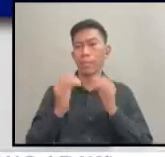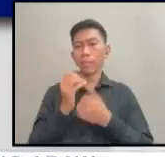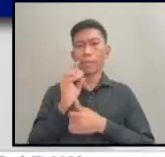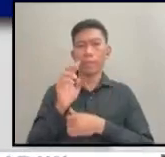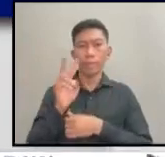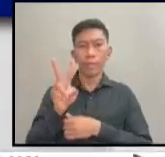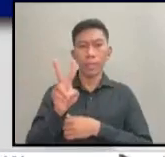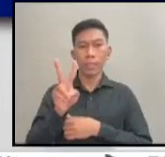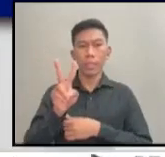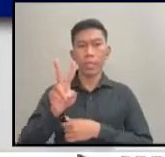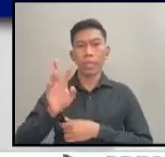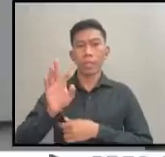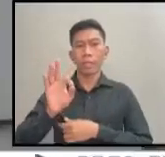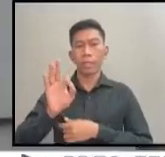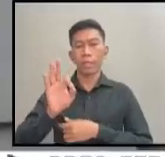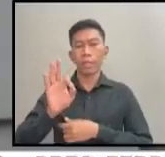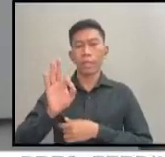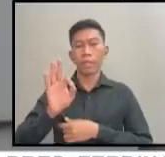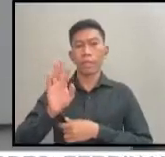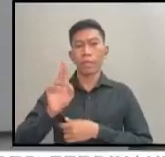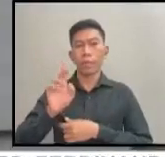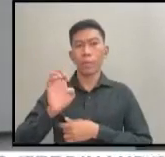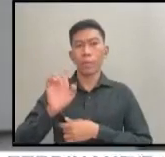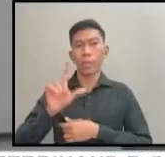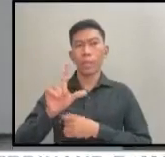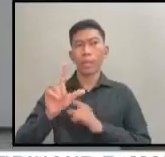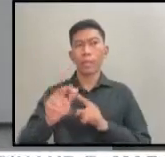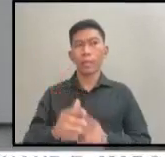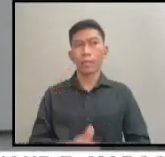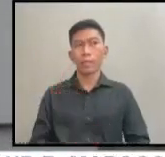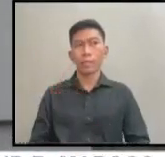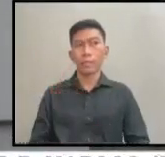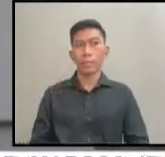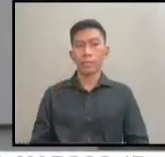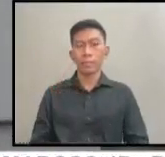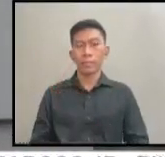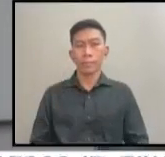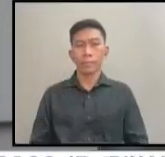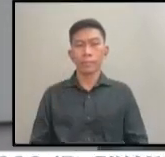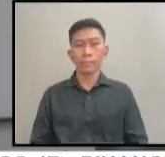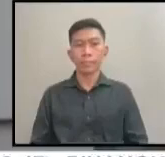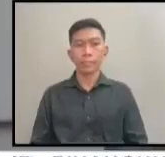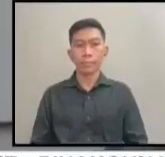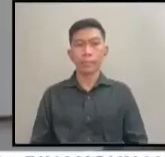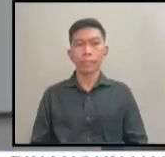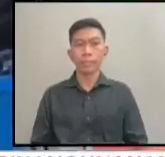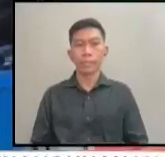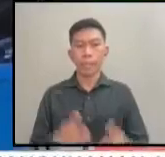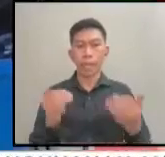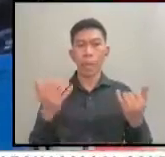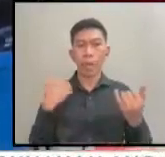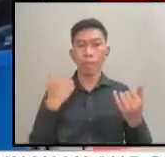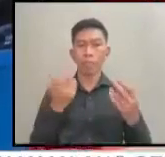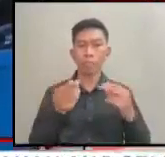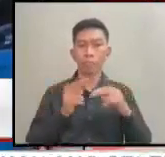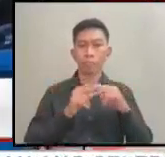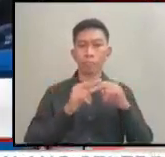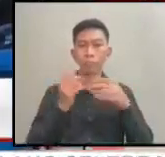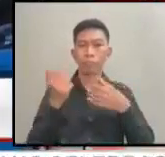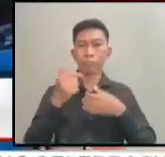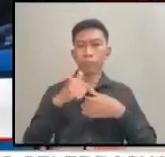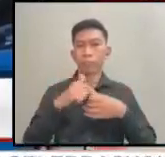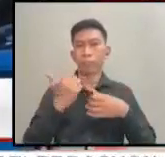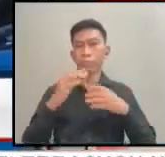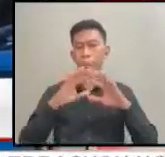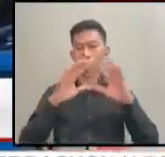na inaasahan na ng Department of Energy ang naturang oil price hike. Bungsod na rin ang pagtaas ng demand sa krudo sa pandaigdigang merkado. Sa iba